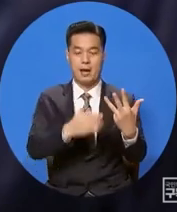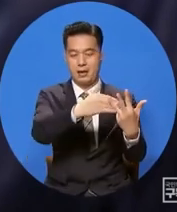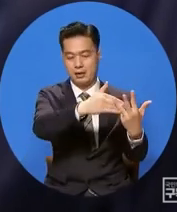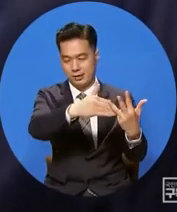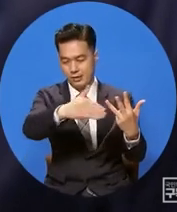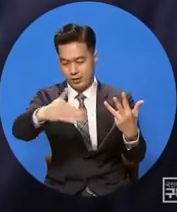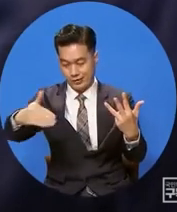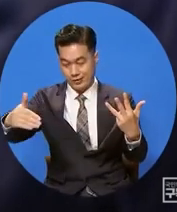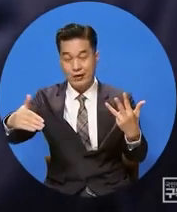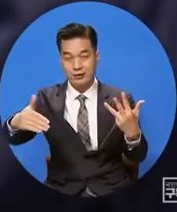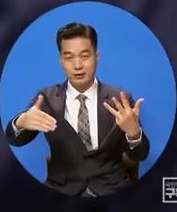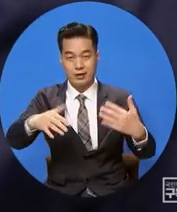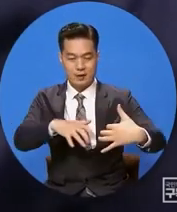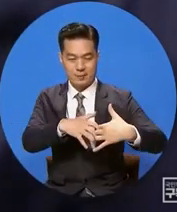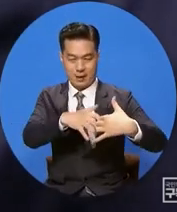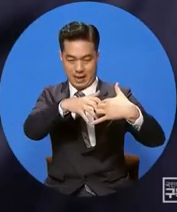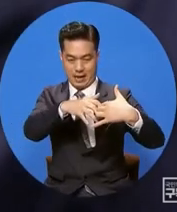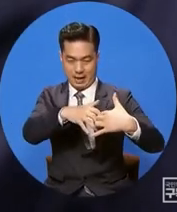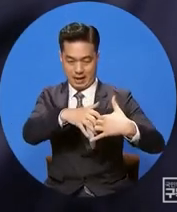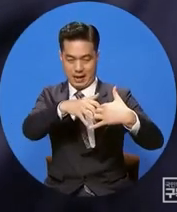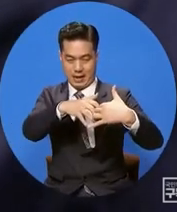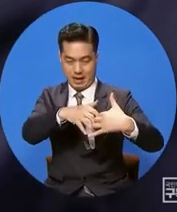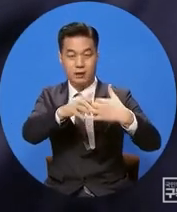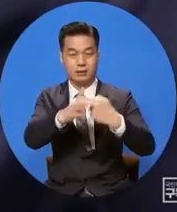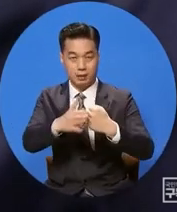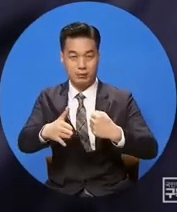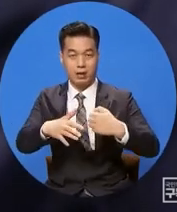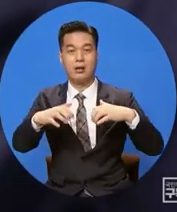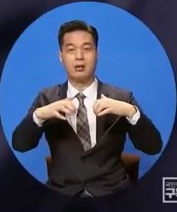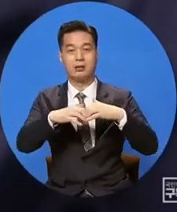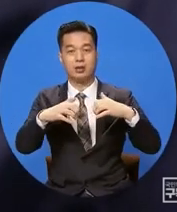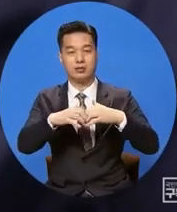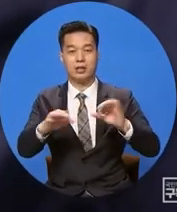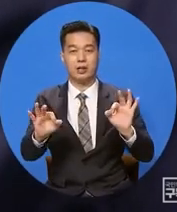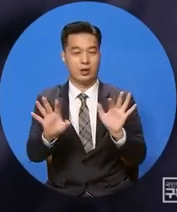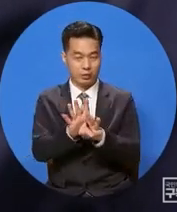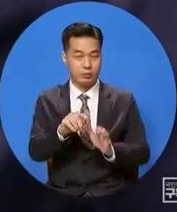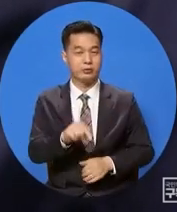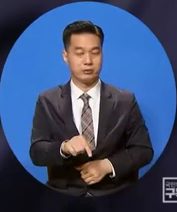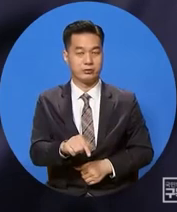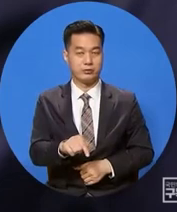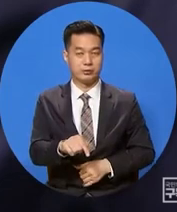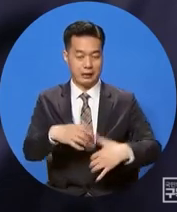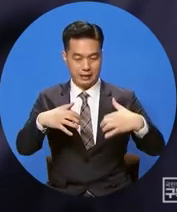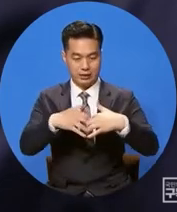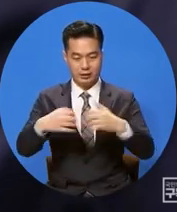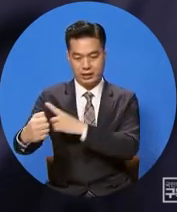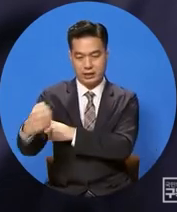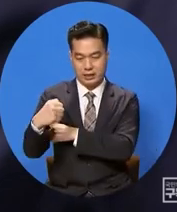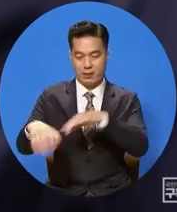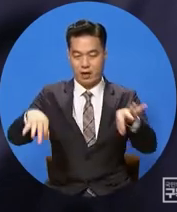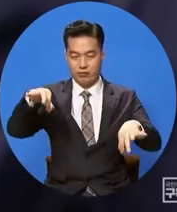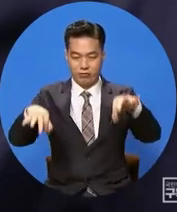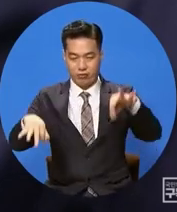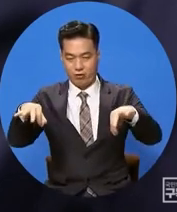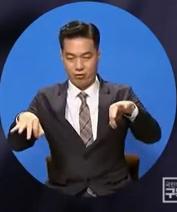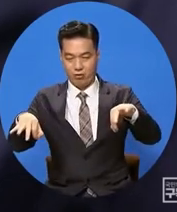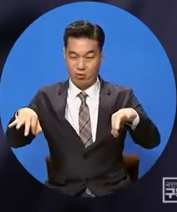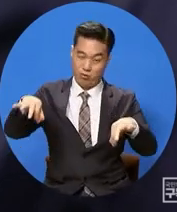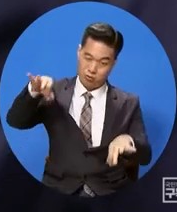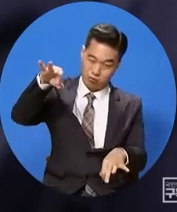팽팽하게 세력균형을 잃었기 때문에 전쟁이 없어진 겁니다. 전쟁은 힘의 균형이 무너질 때